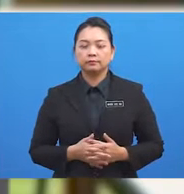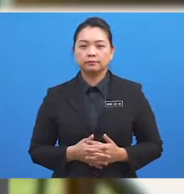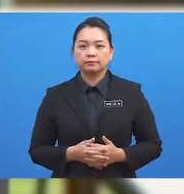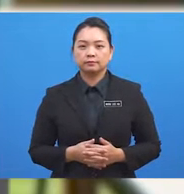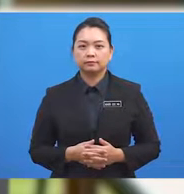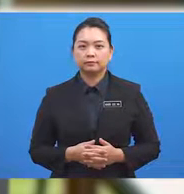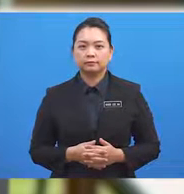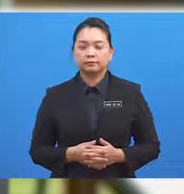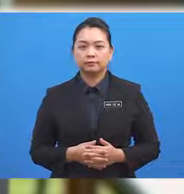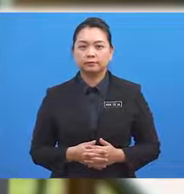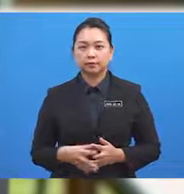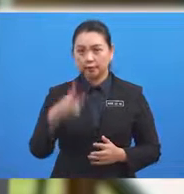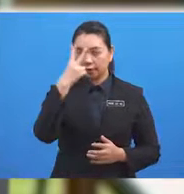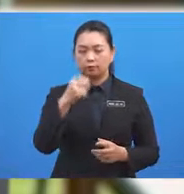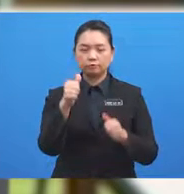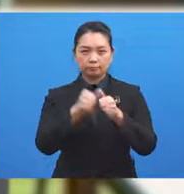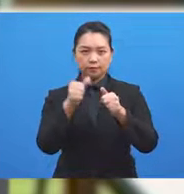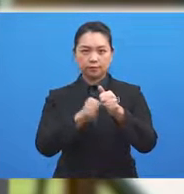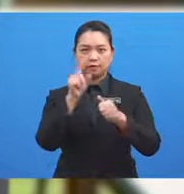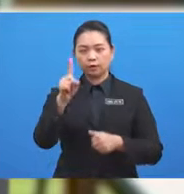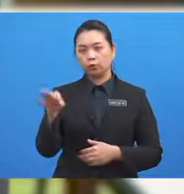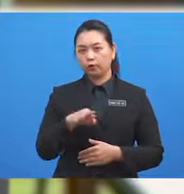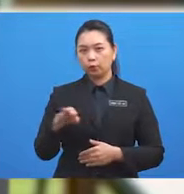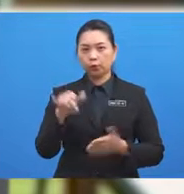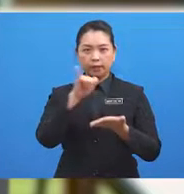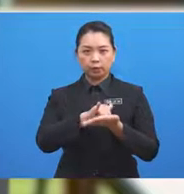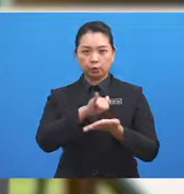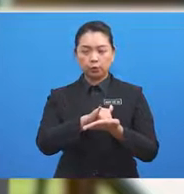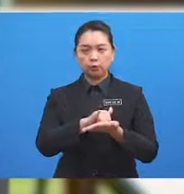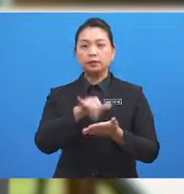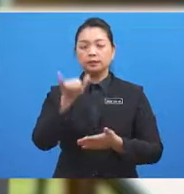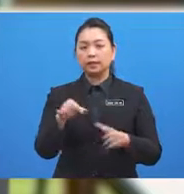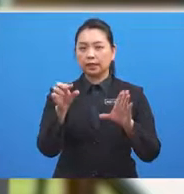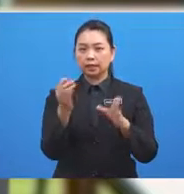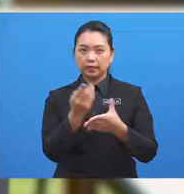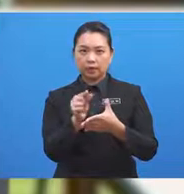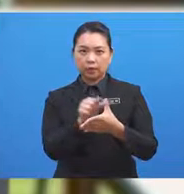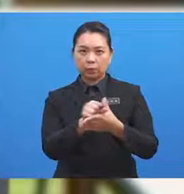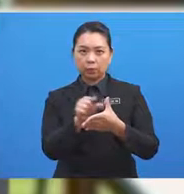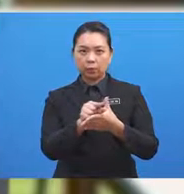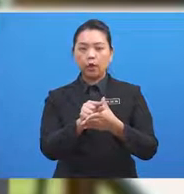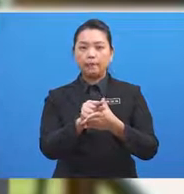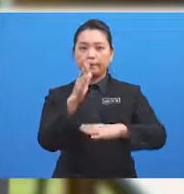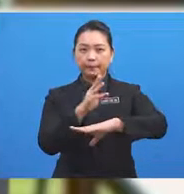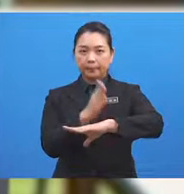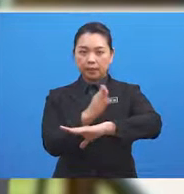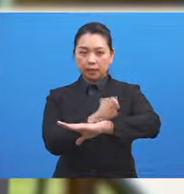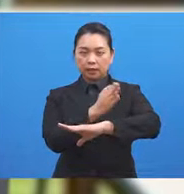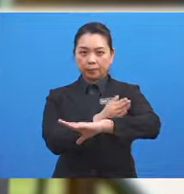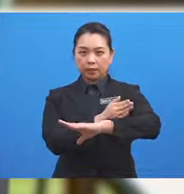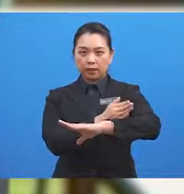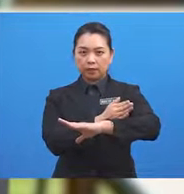Mari kita kupas satu persatu faktor-faktor yang mempengaruhi perkembangan jaringan